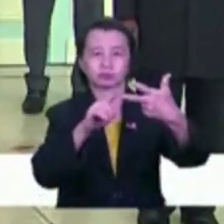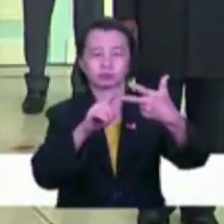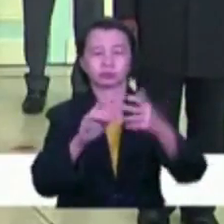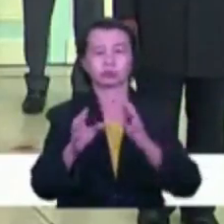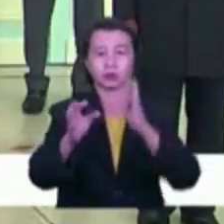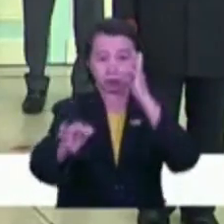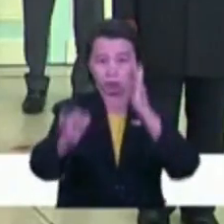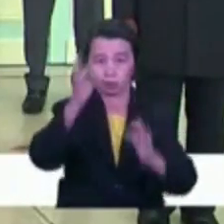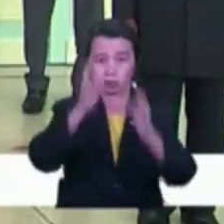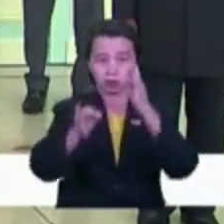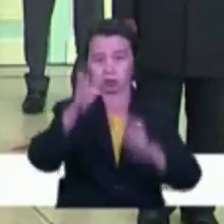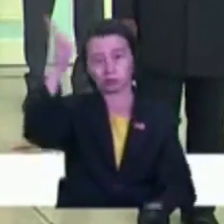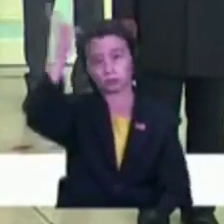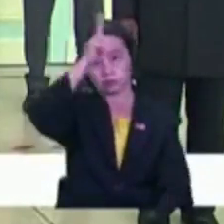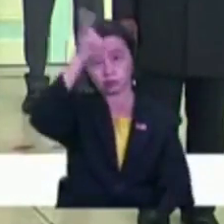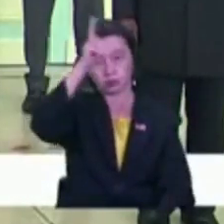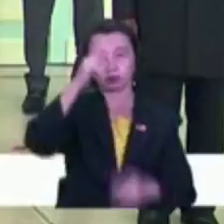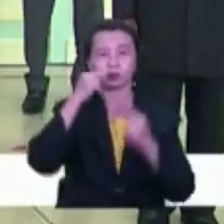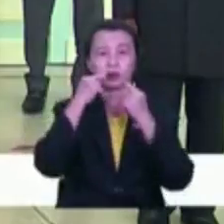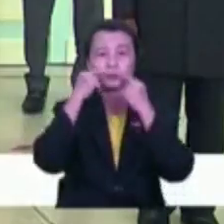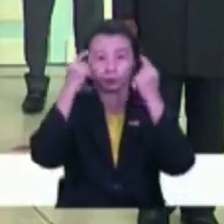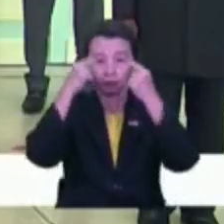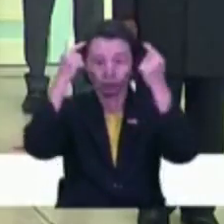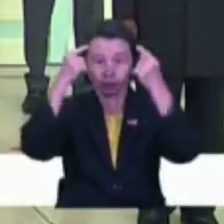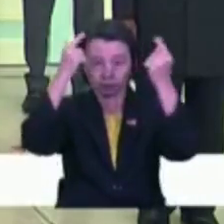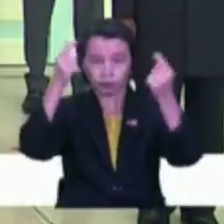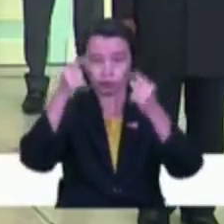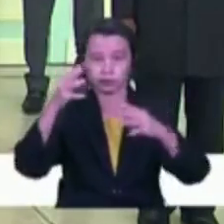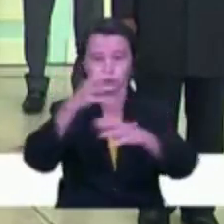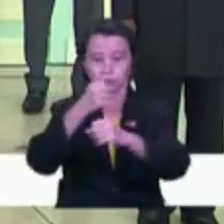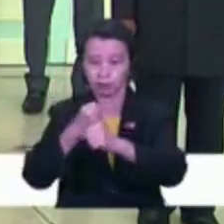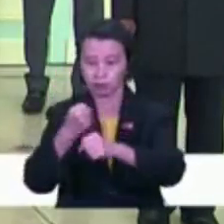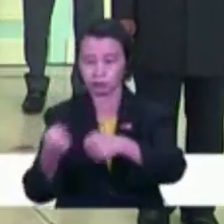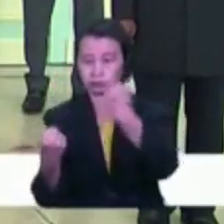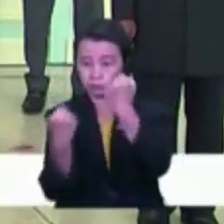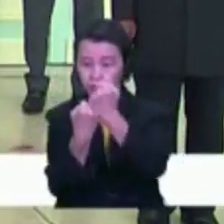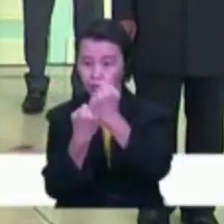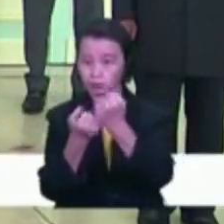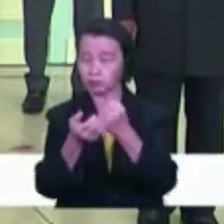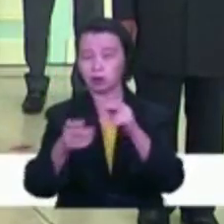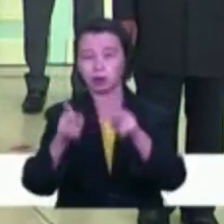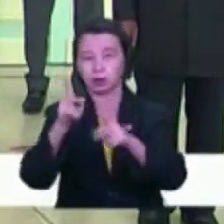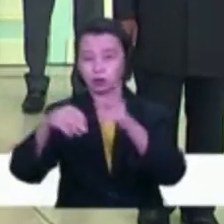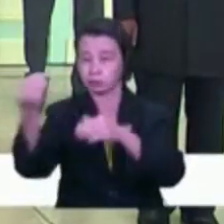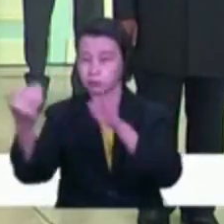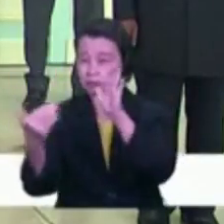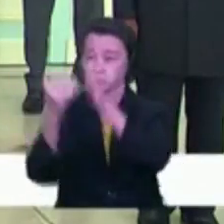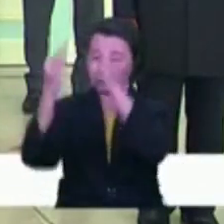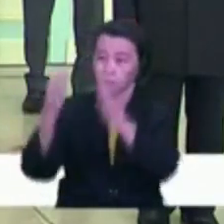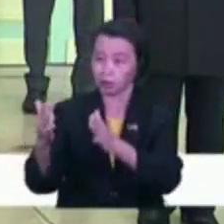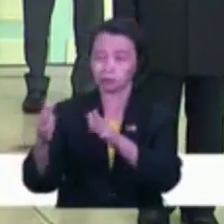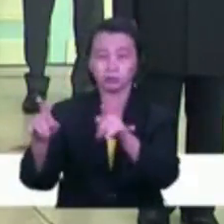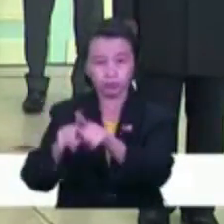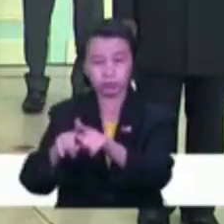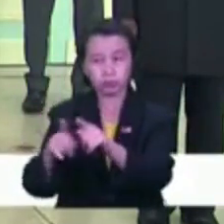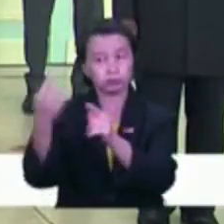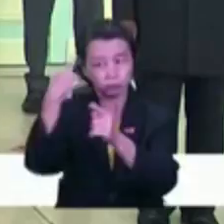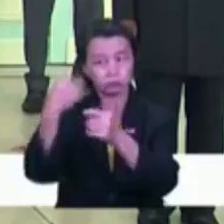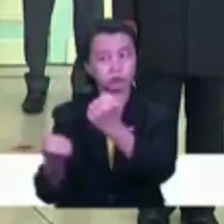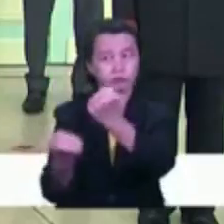sekiranya kerajaan berjaya mendapatkan sokongan bae patisan di dewan rakyat dan dewan negara